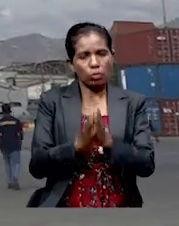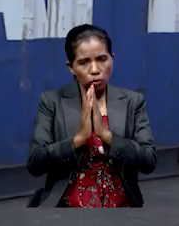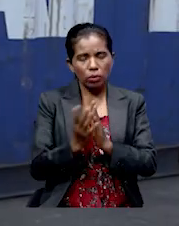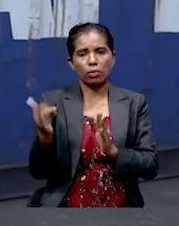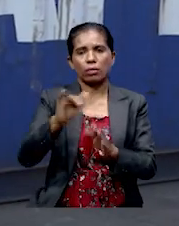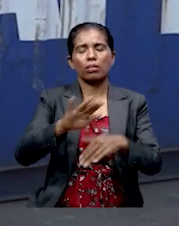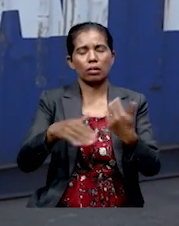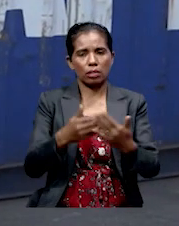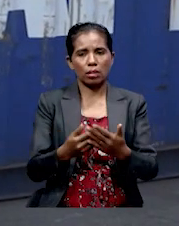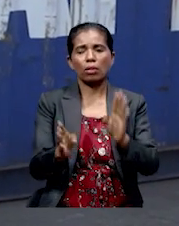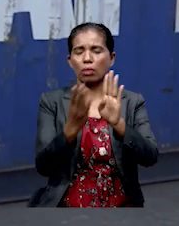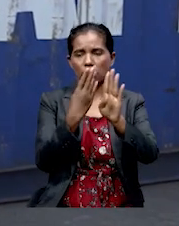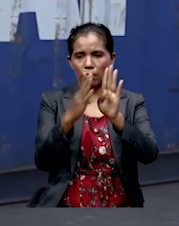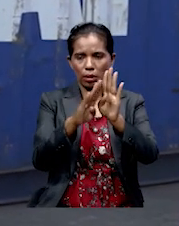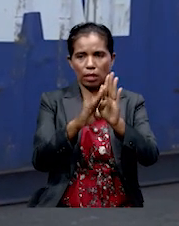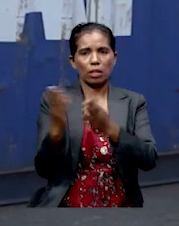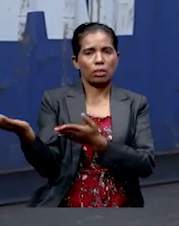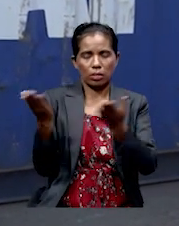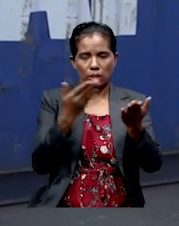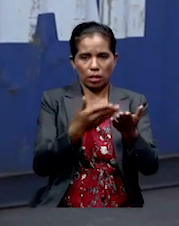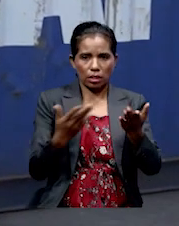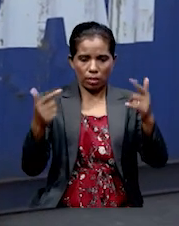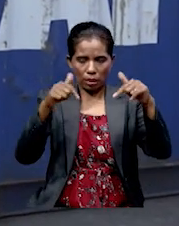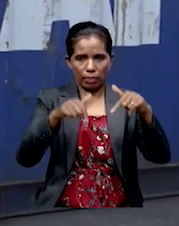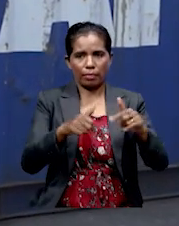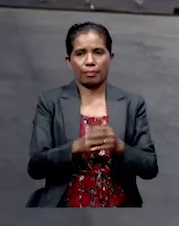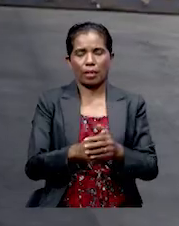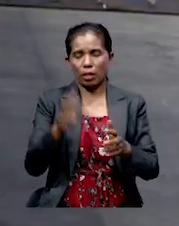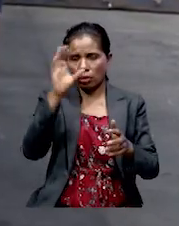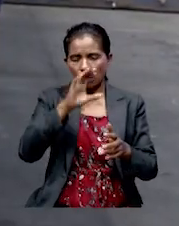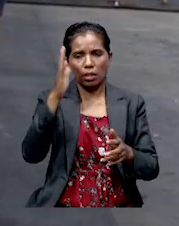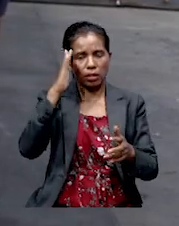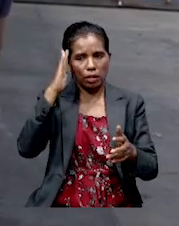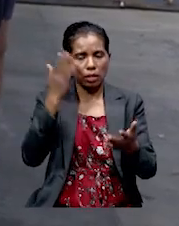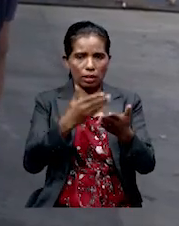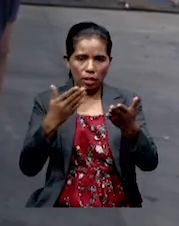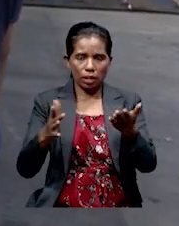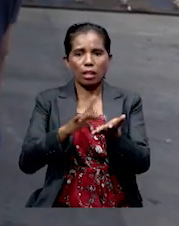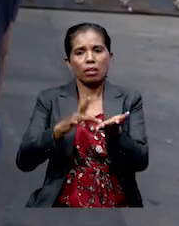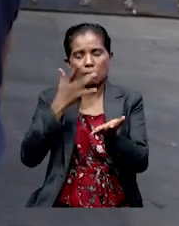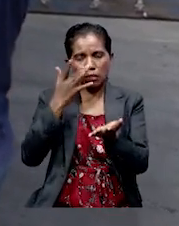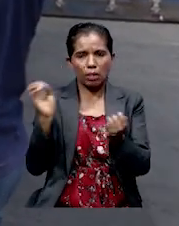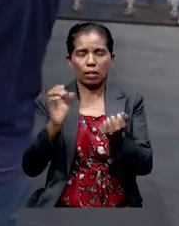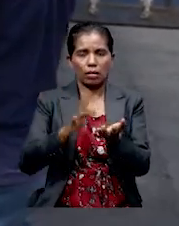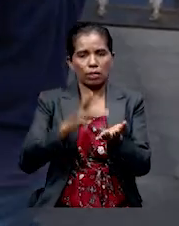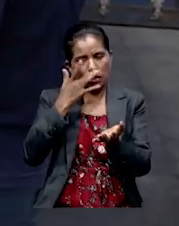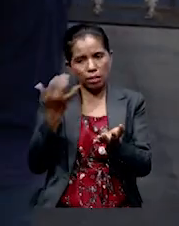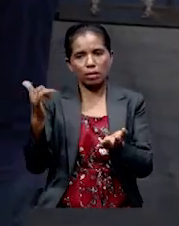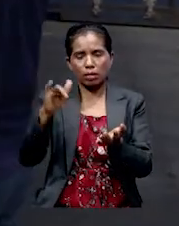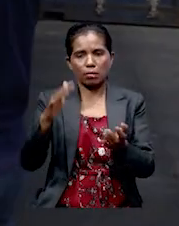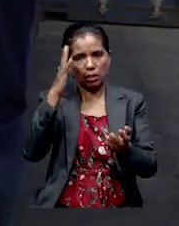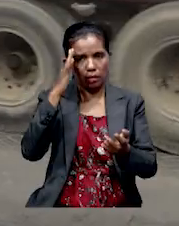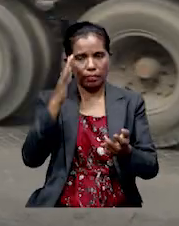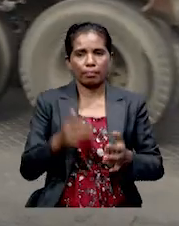matan importasi awan ini. Atau verifikasi kat sasaran dia droga kalau droga ni sira. Besar uang uang ni